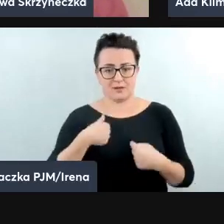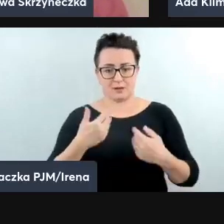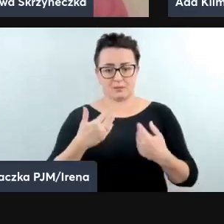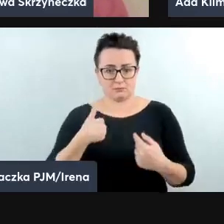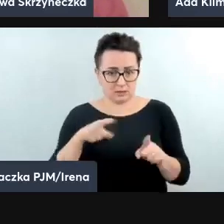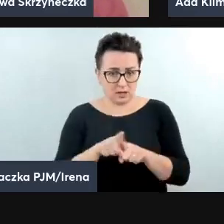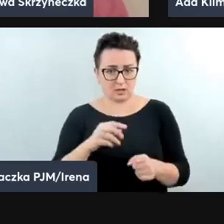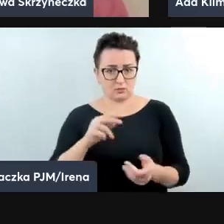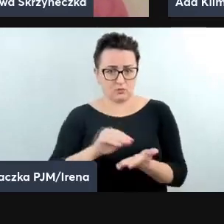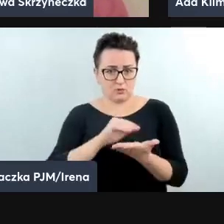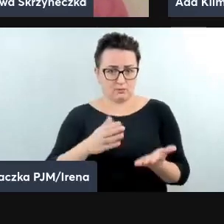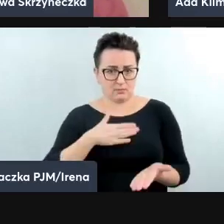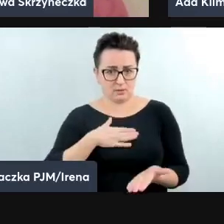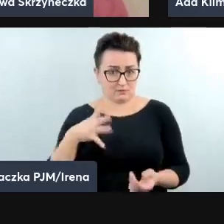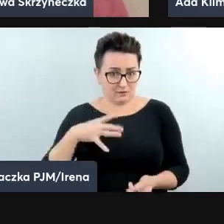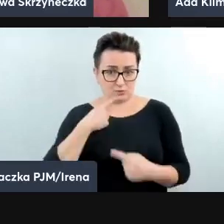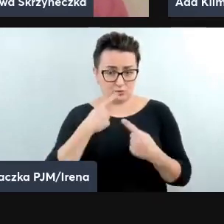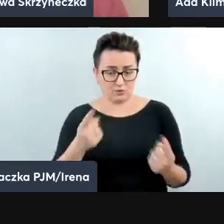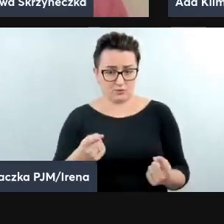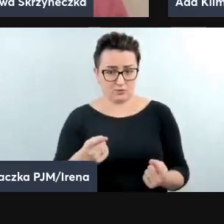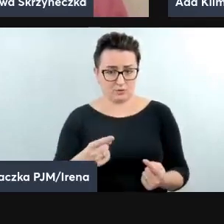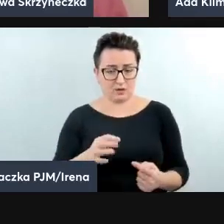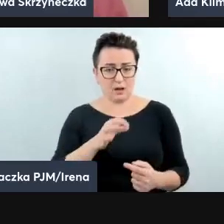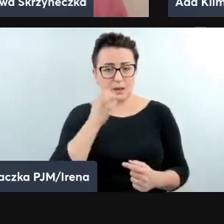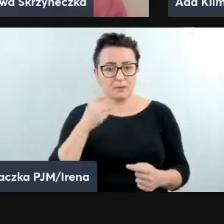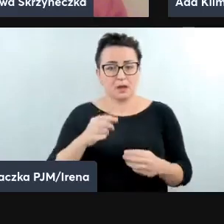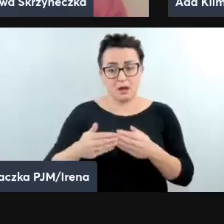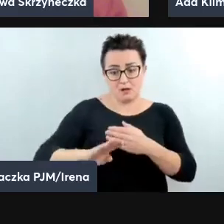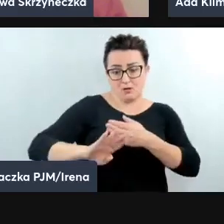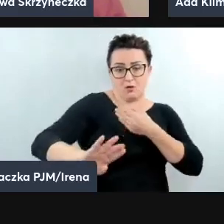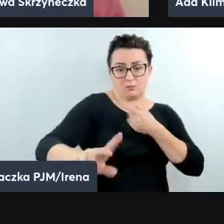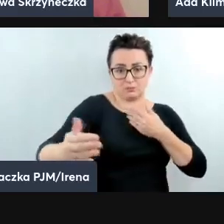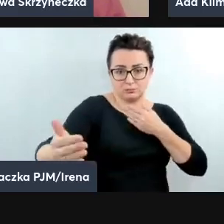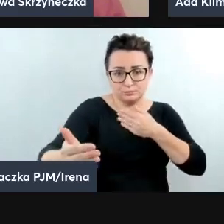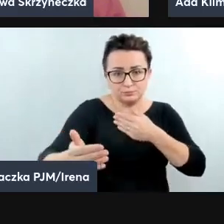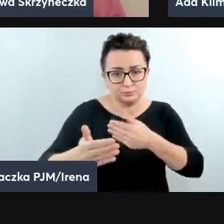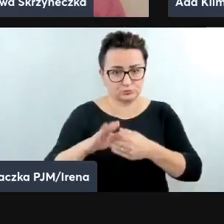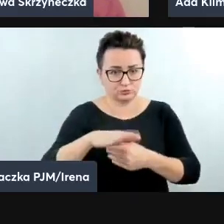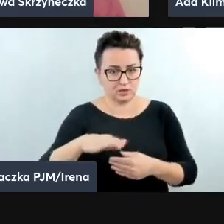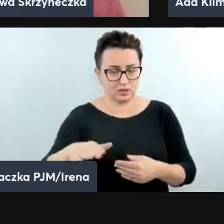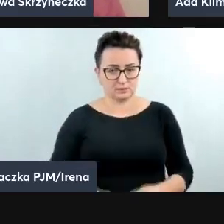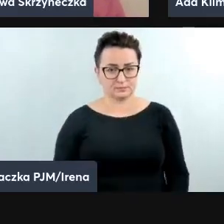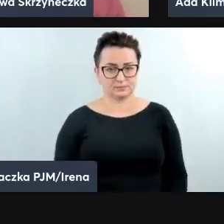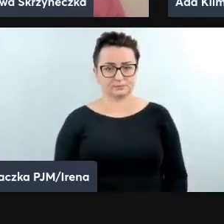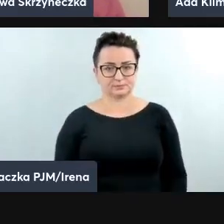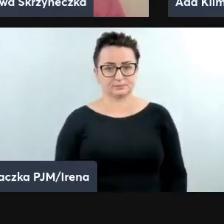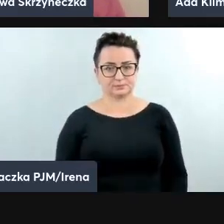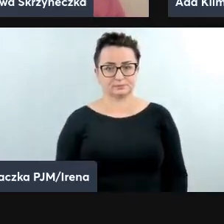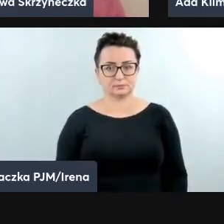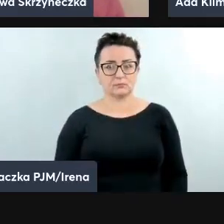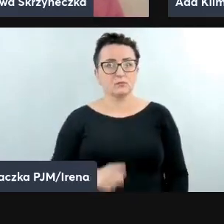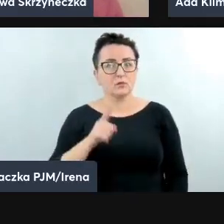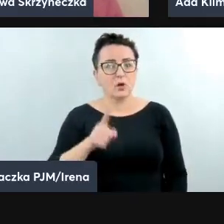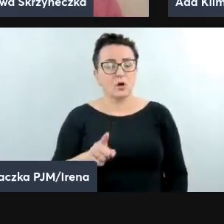ogóle skracania dystansu, takiego normalizowania, że jest to jakaś dodatkowa rzecz, która nie wynika z wielkiej